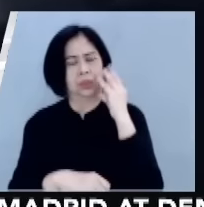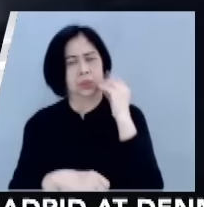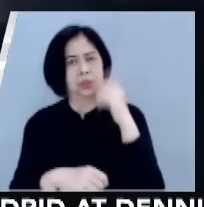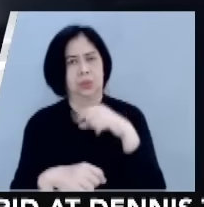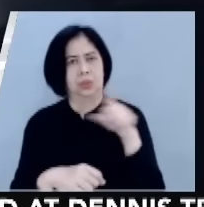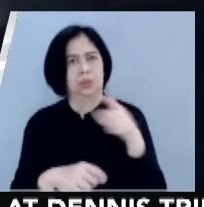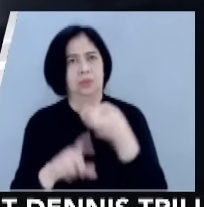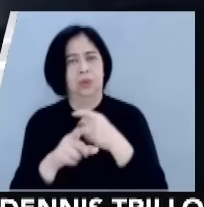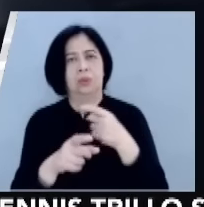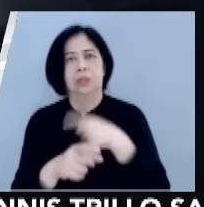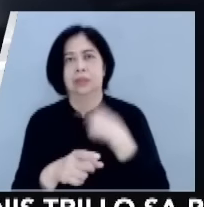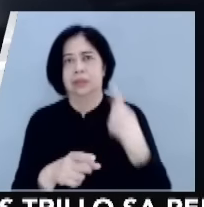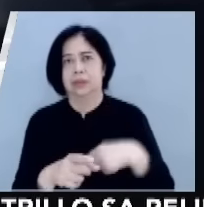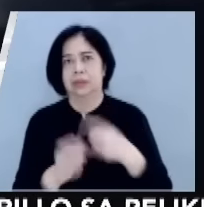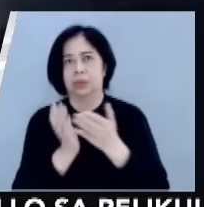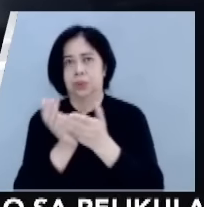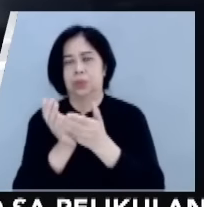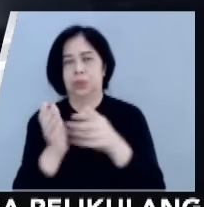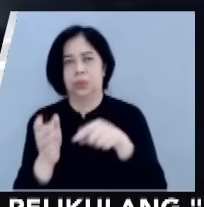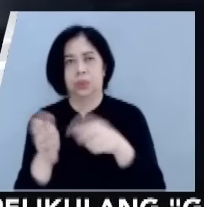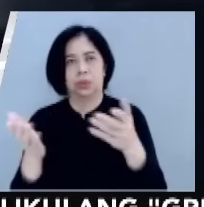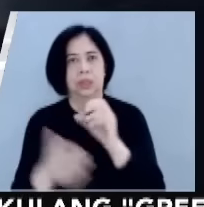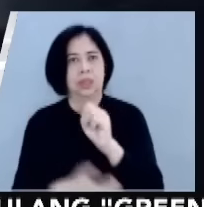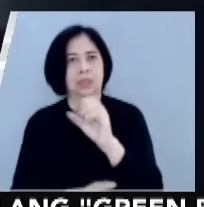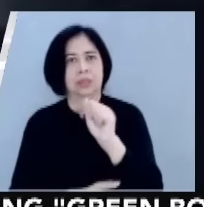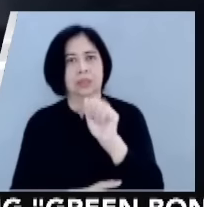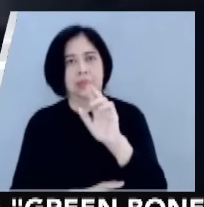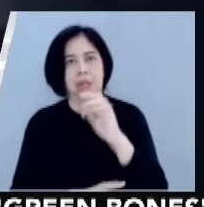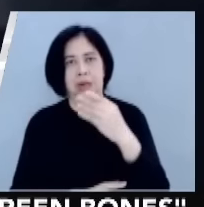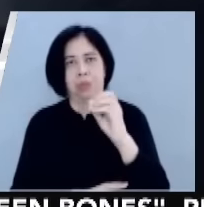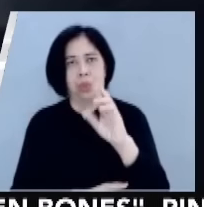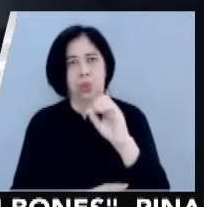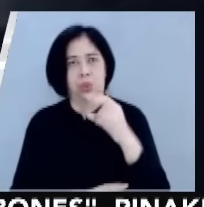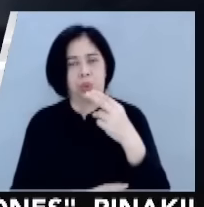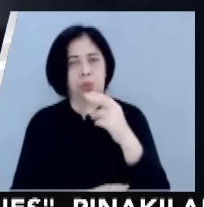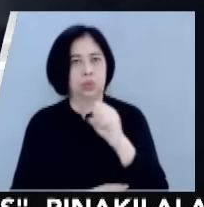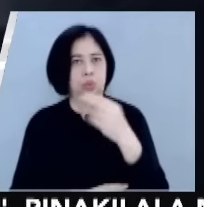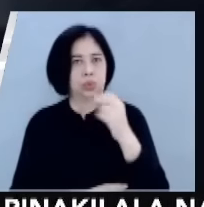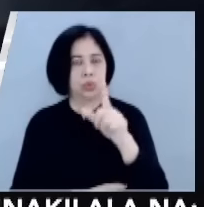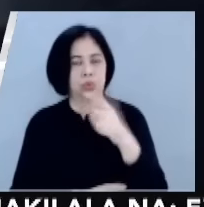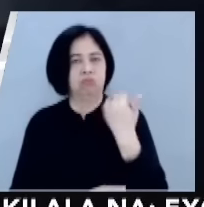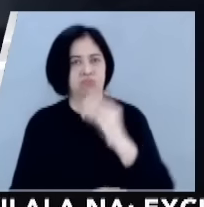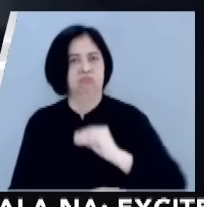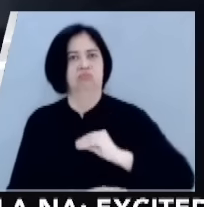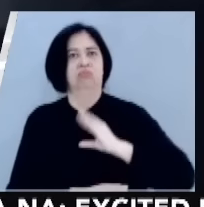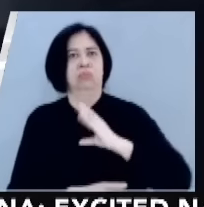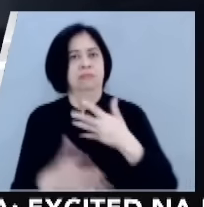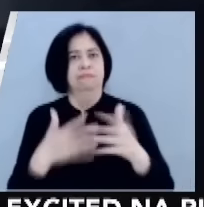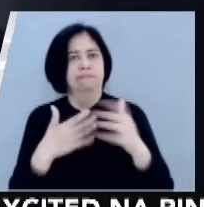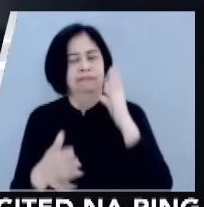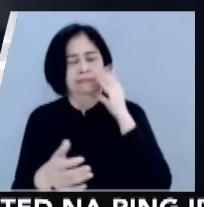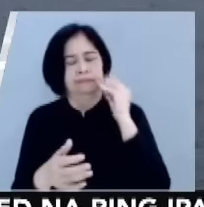ng China Coast Guard, dyan naman sa may Scarborough Shoal. Ang kanyang crew, mataas pa rin daw ang moral sa kabila ng naranasan.